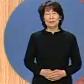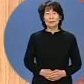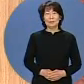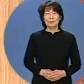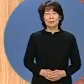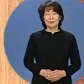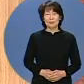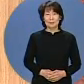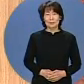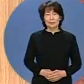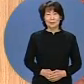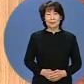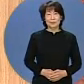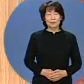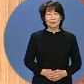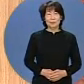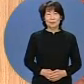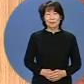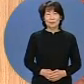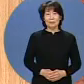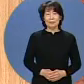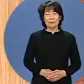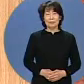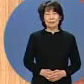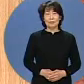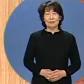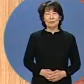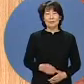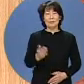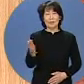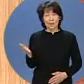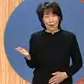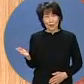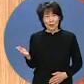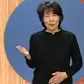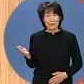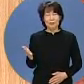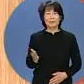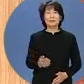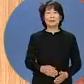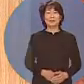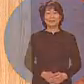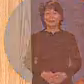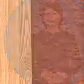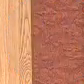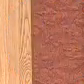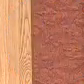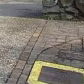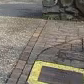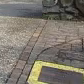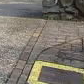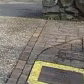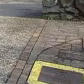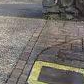郷墓を訪ねました。では初めの話題です。